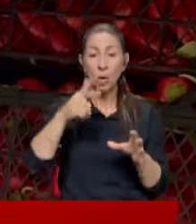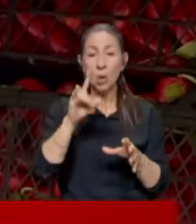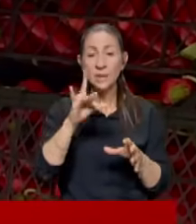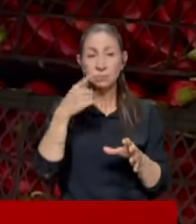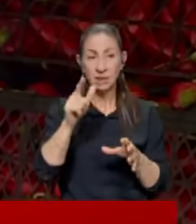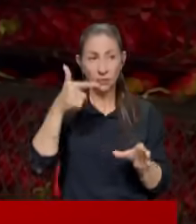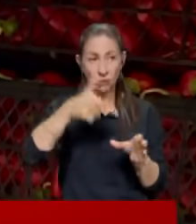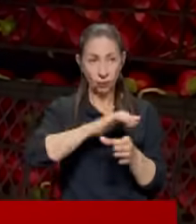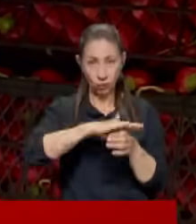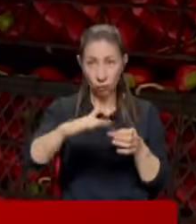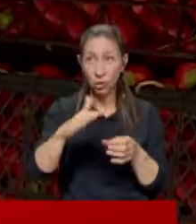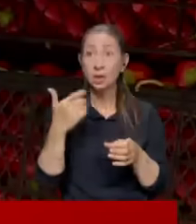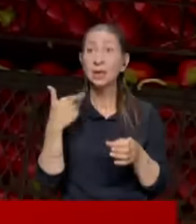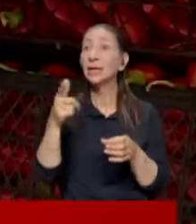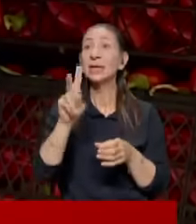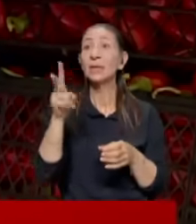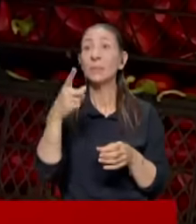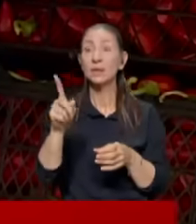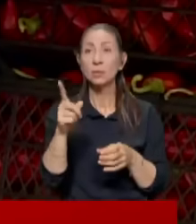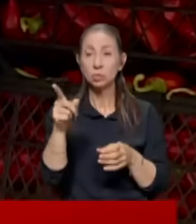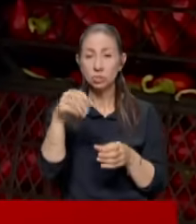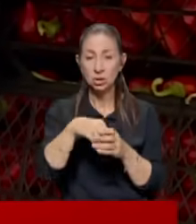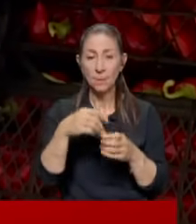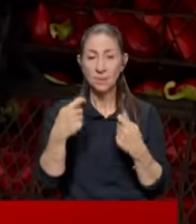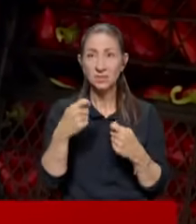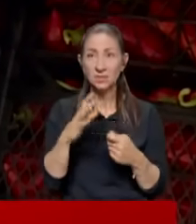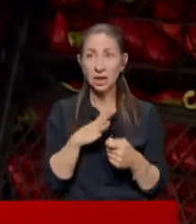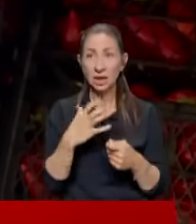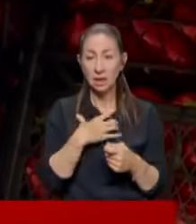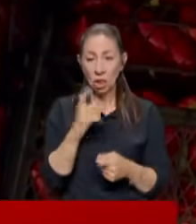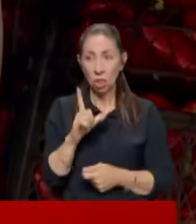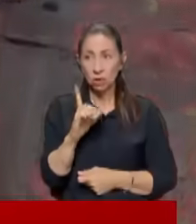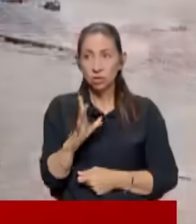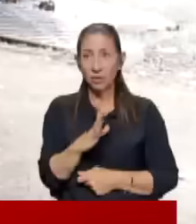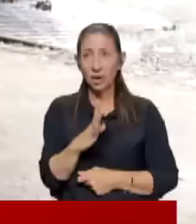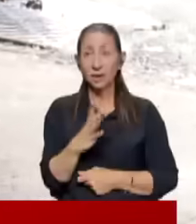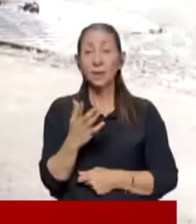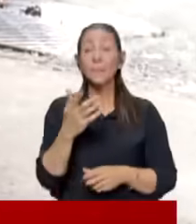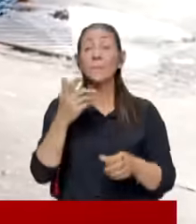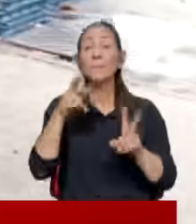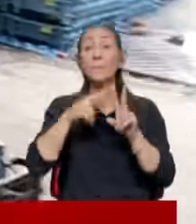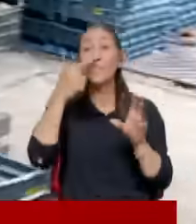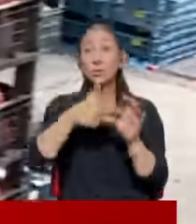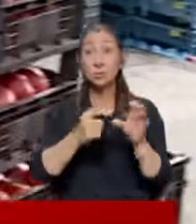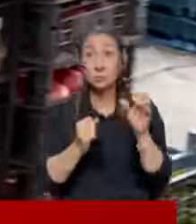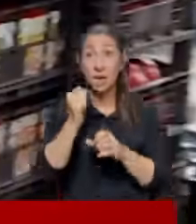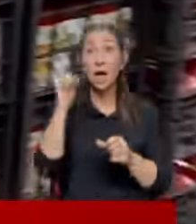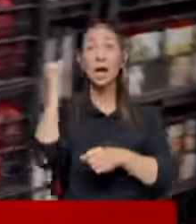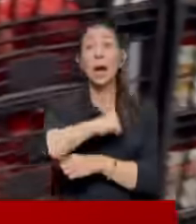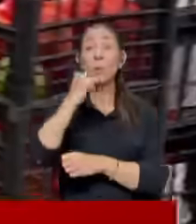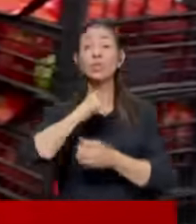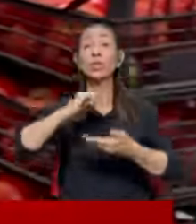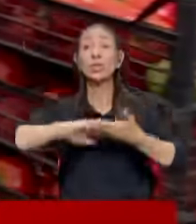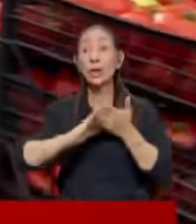bin liraya doldurdum. Getirdiğim yük 20 bin lira. Bunun içinde masrafı var. Kendi ihtiyacım var, giderim var. Motorinin fiyatı arttıkça kamyonlar,